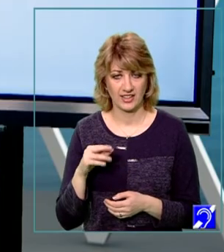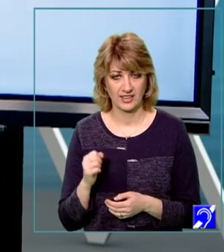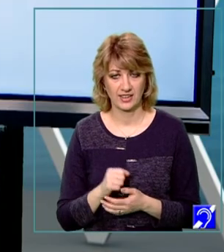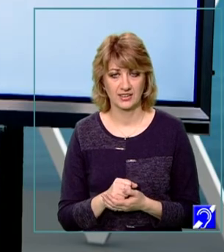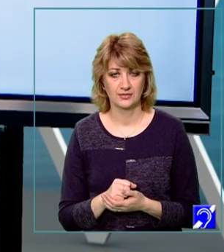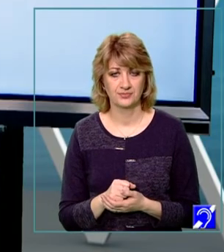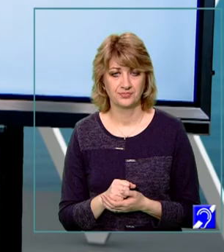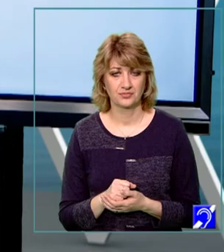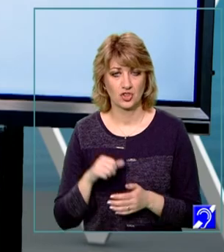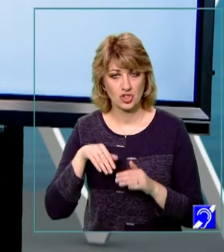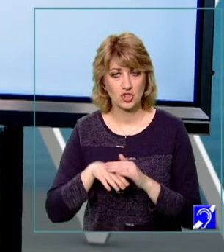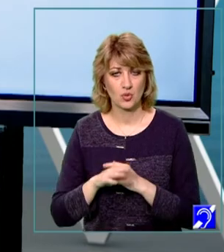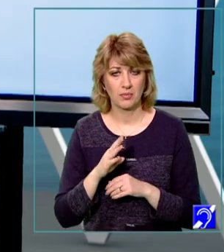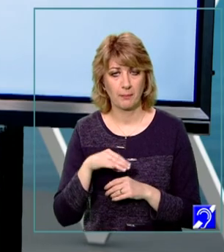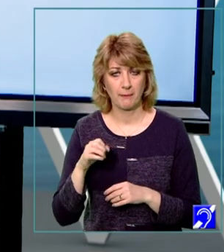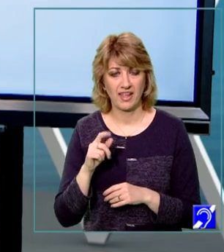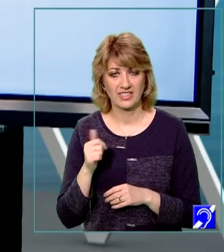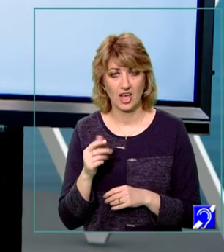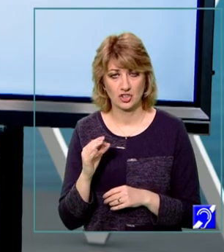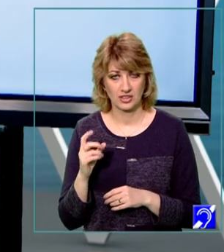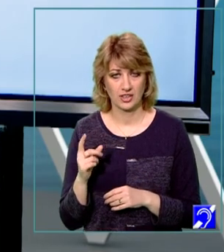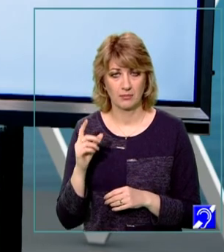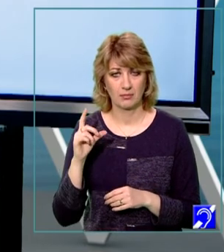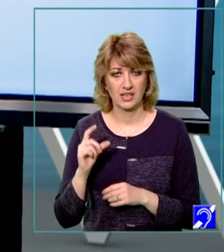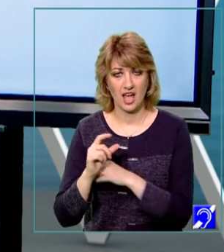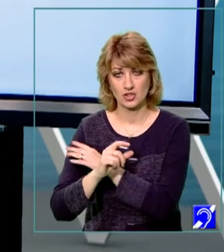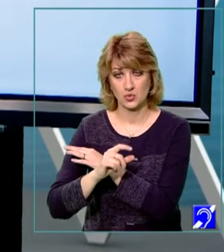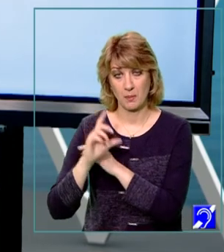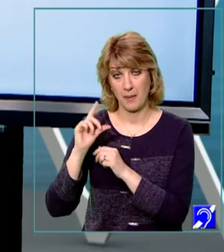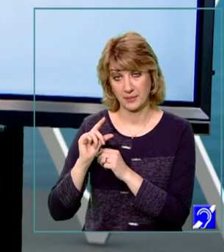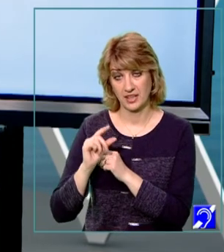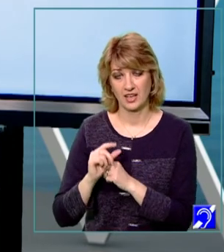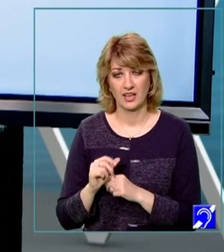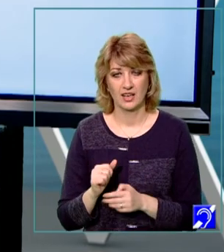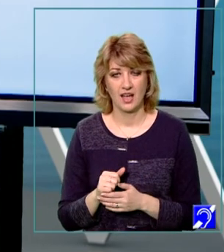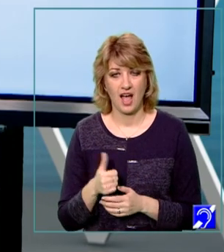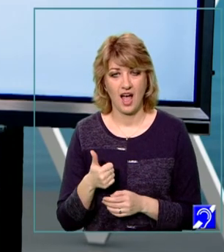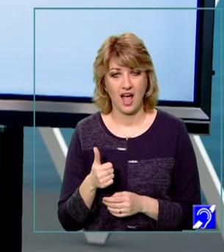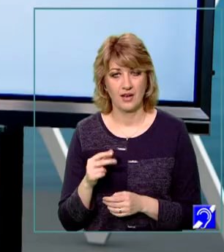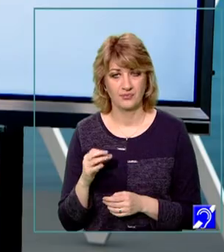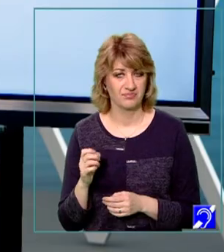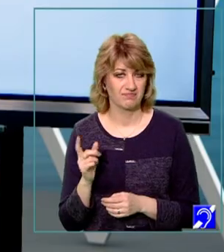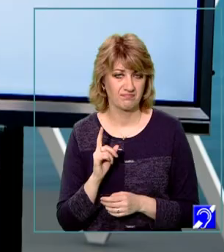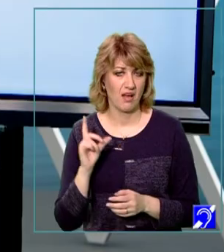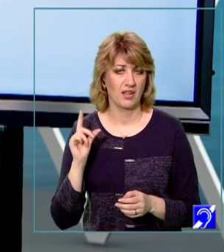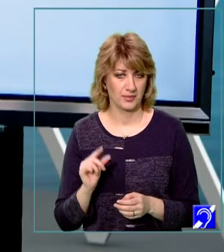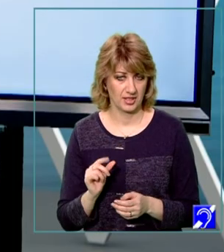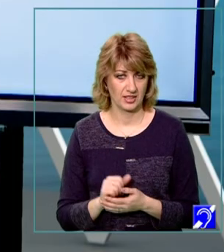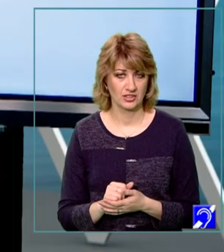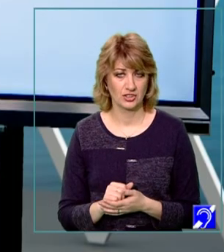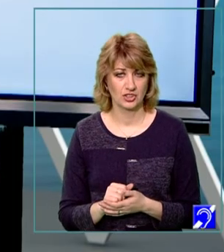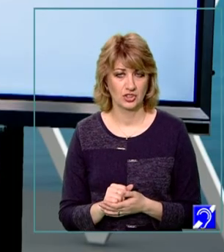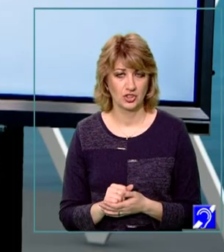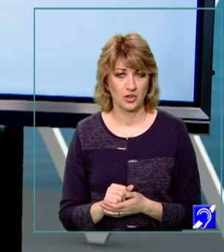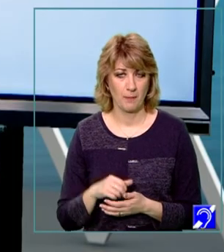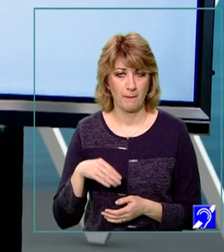egale, submetacentric, brațul P mai mic, acrocentric, brațul P mult mai mic,